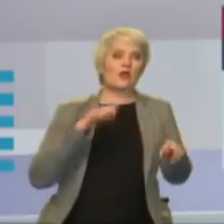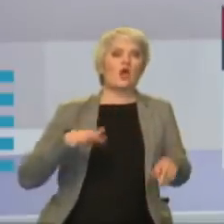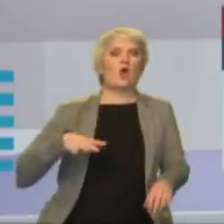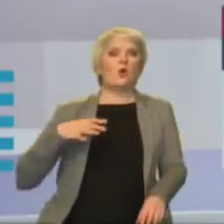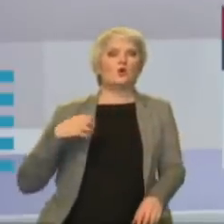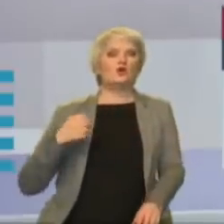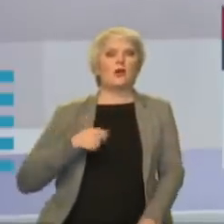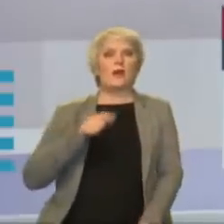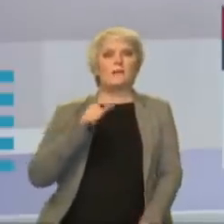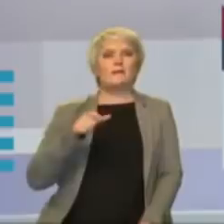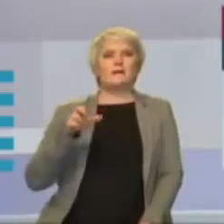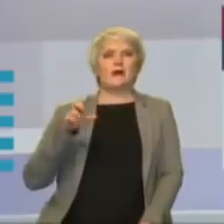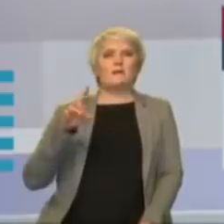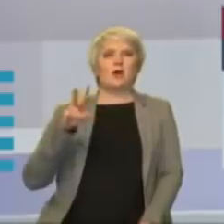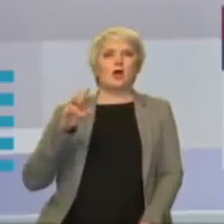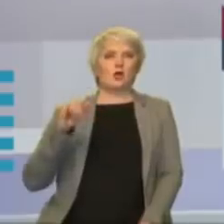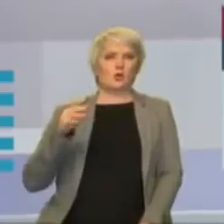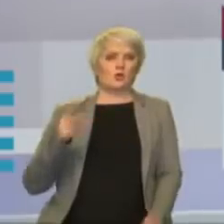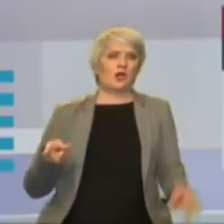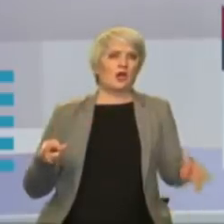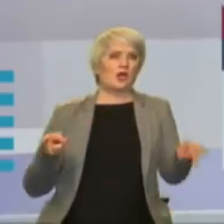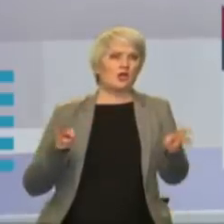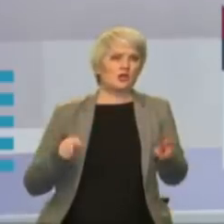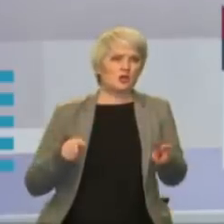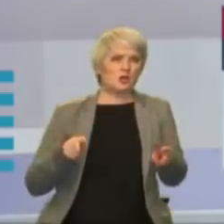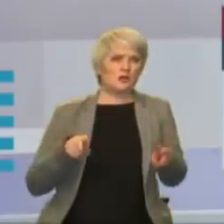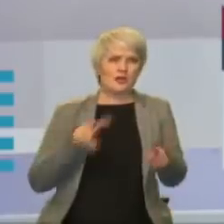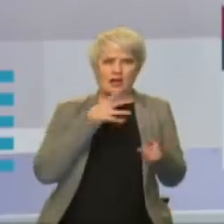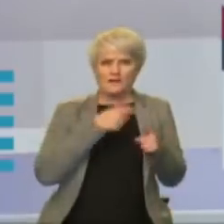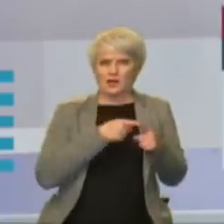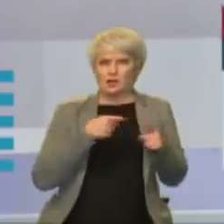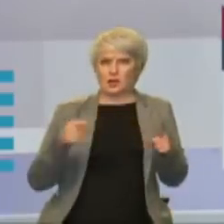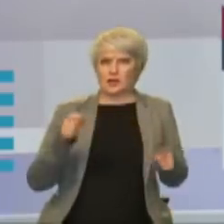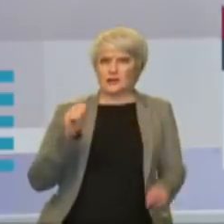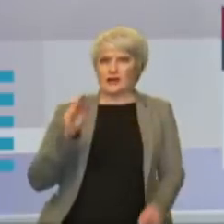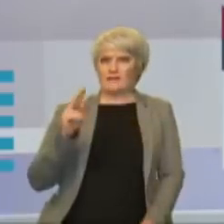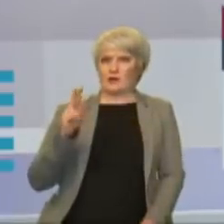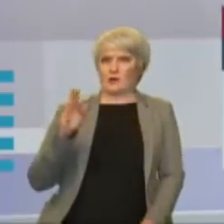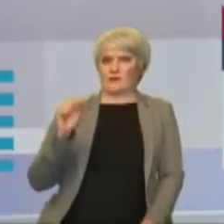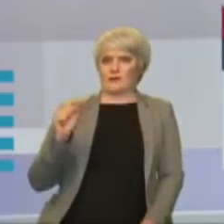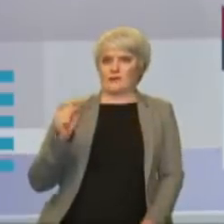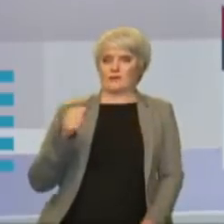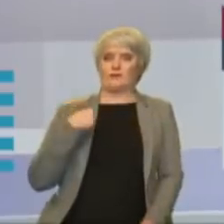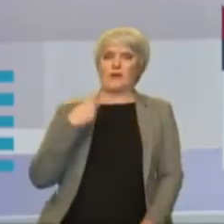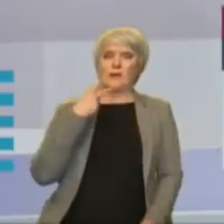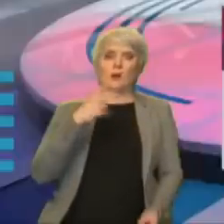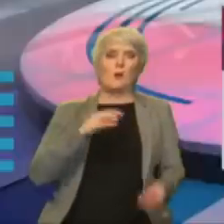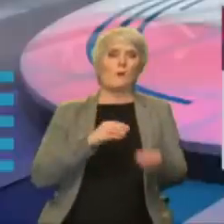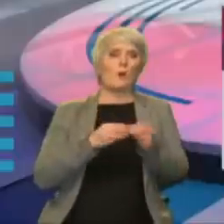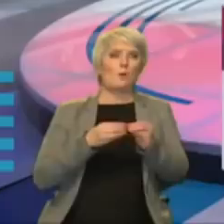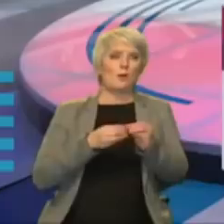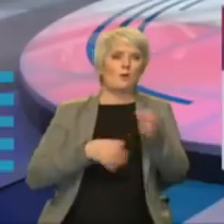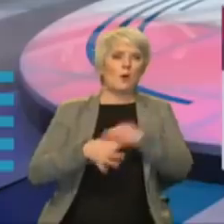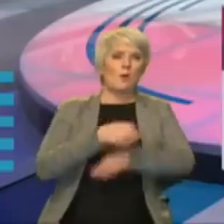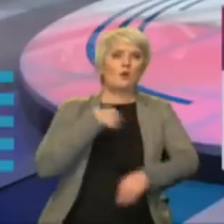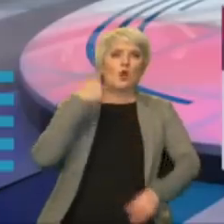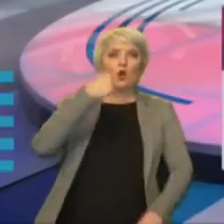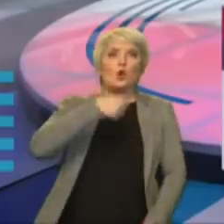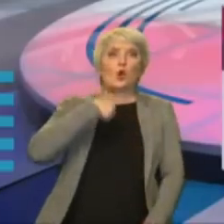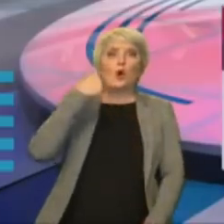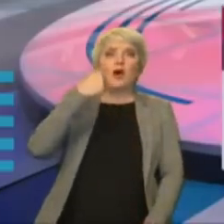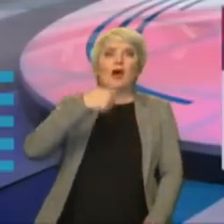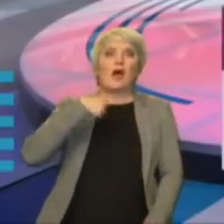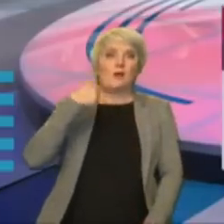бійців «Беркуту», які залишилися на весь час Авакова. Ми бачили там проблему, про яку говорять роками. Це